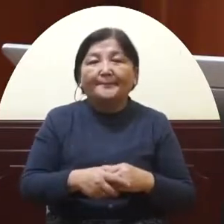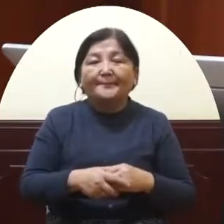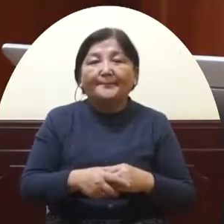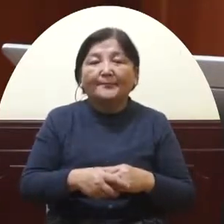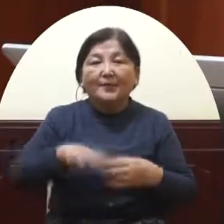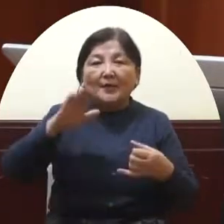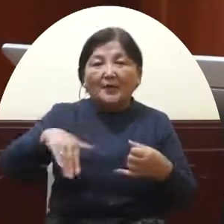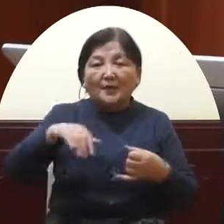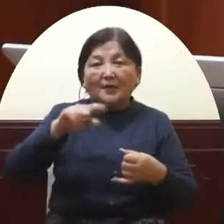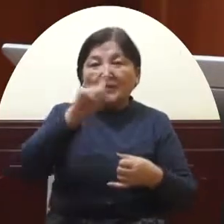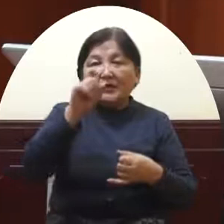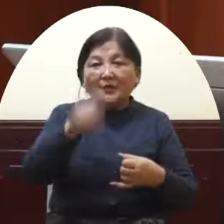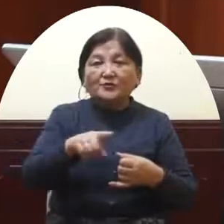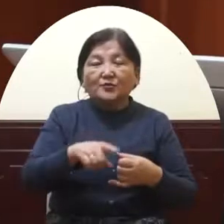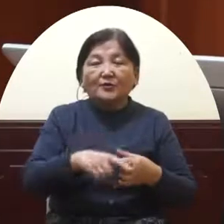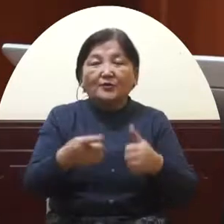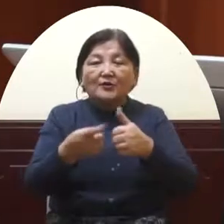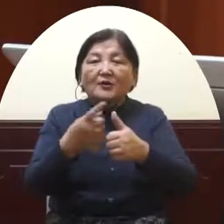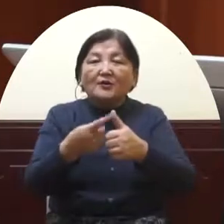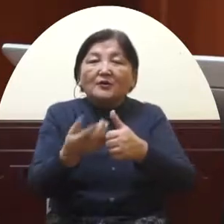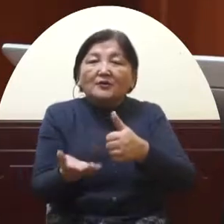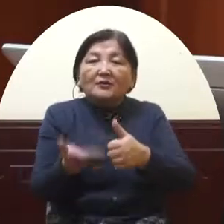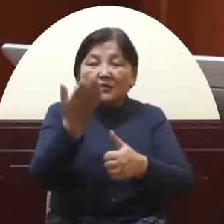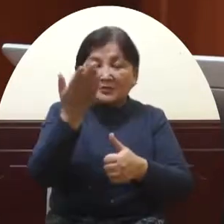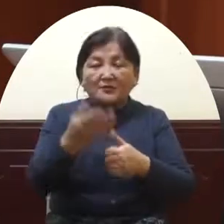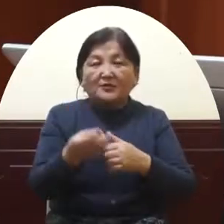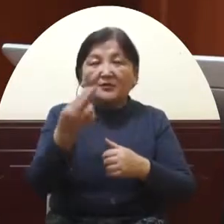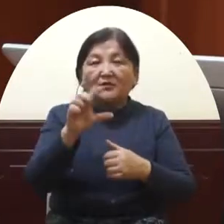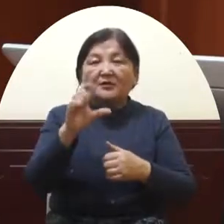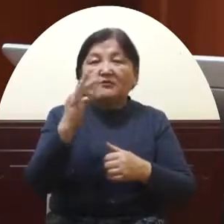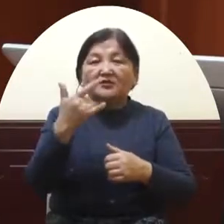За дараагийн асуудал бол энэ нэр дэвшигчийг